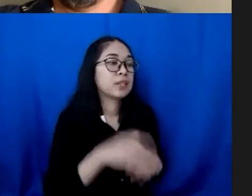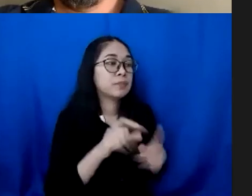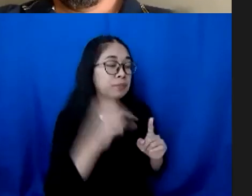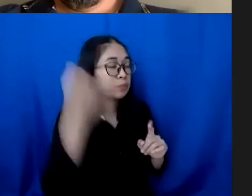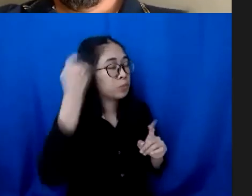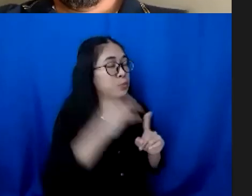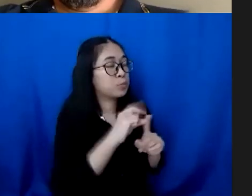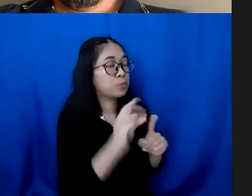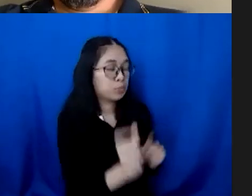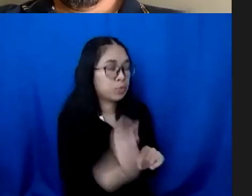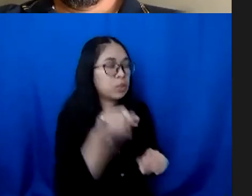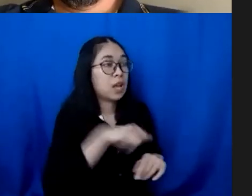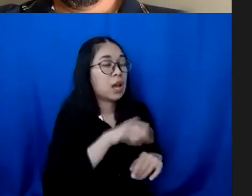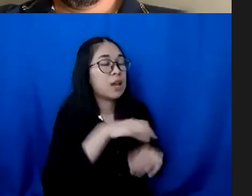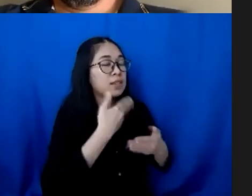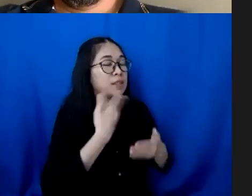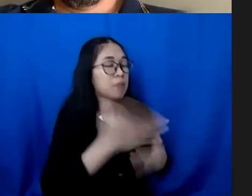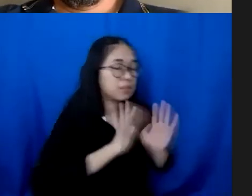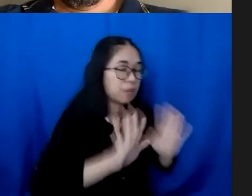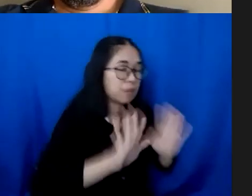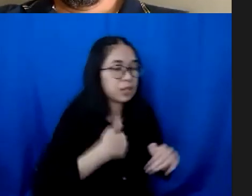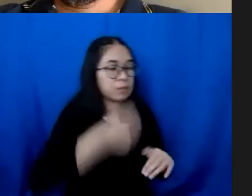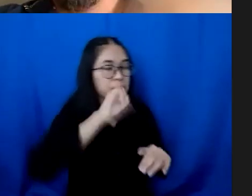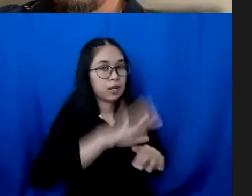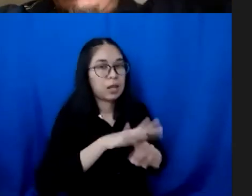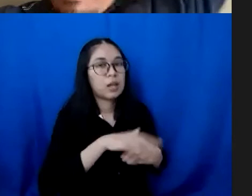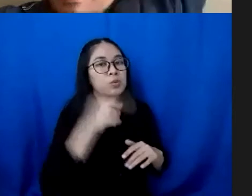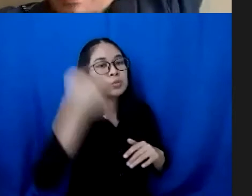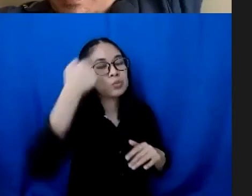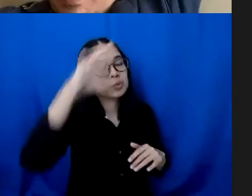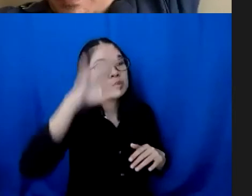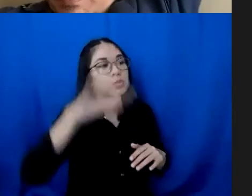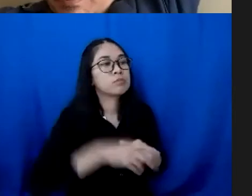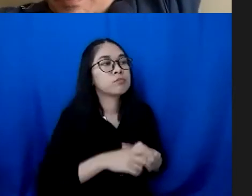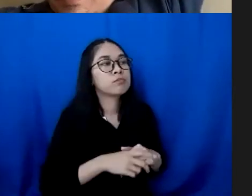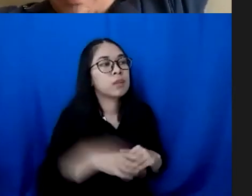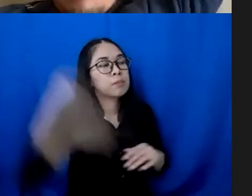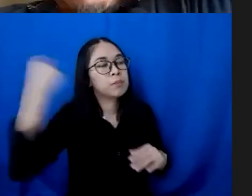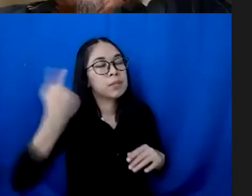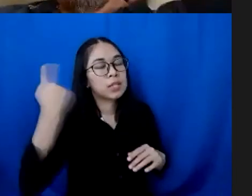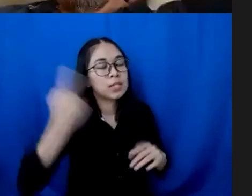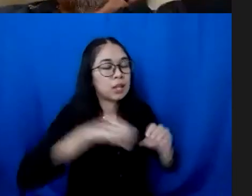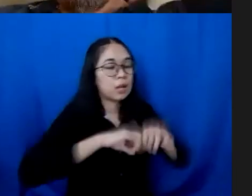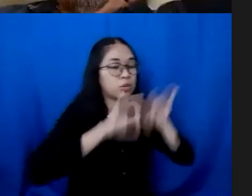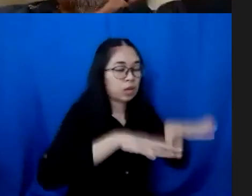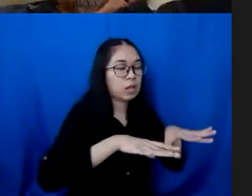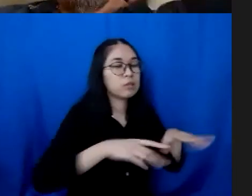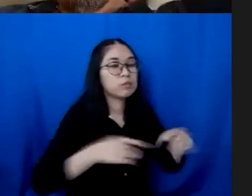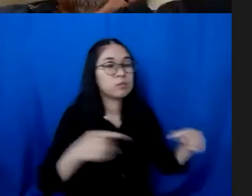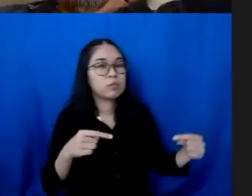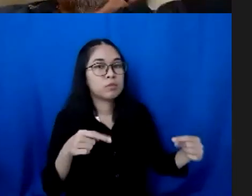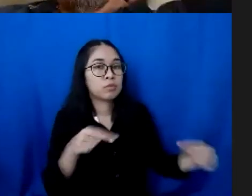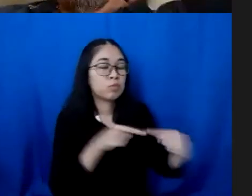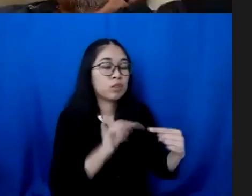that for the Australian government, our relationship to Indonesia, to the Indonesian government and the